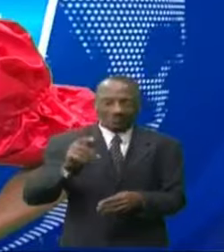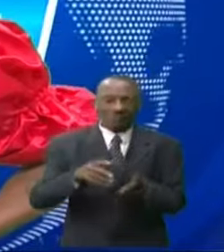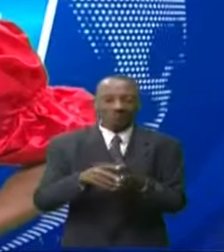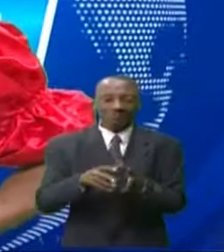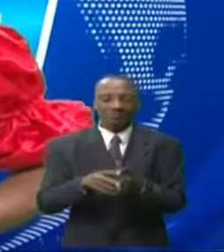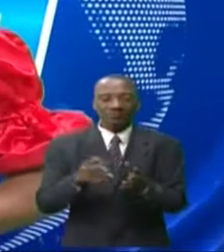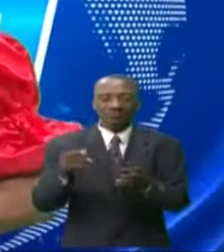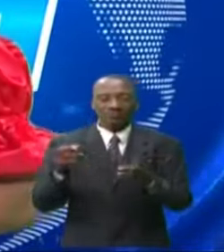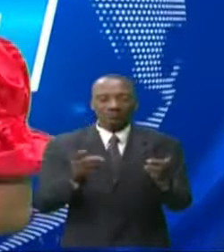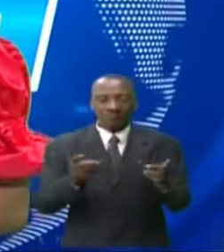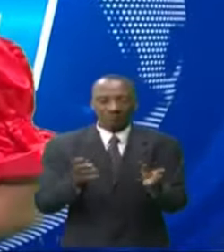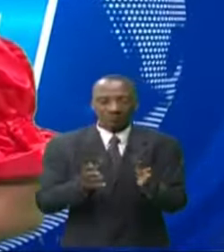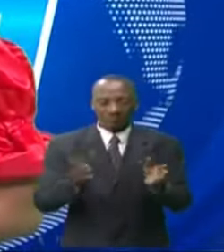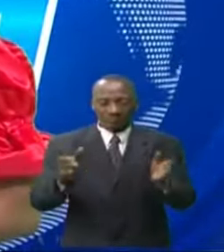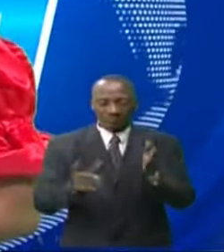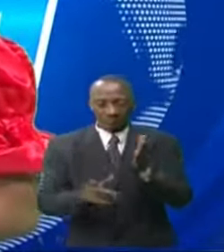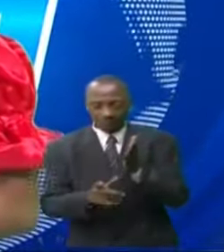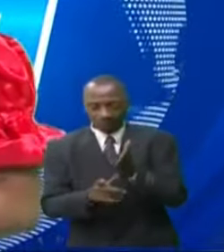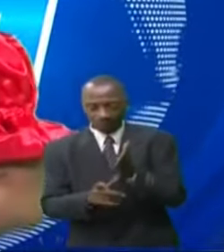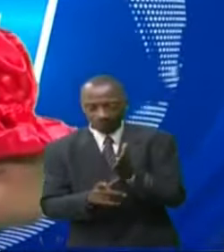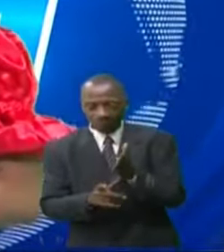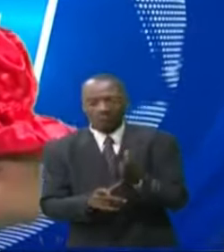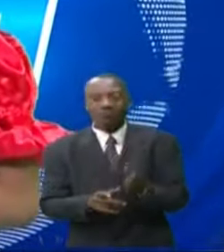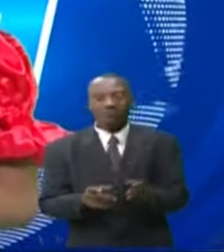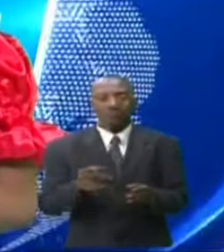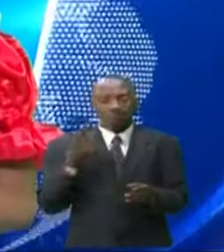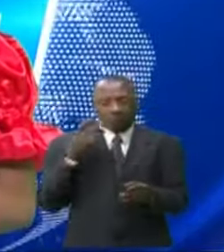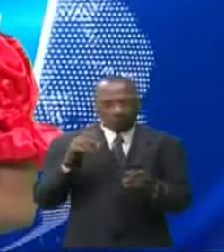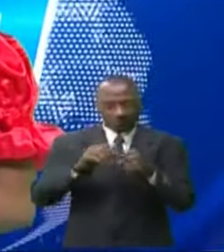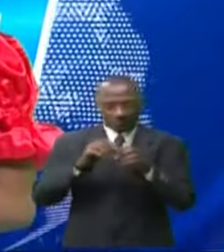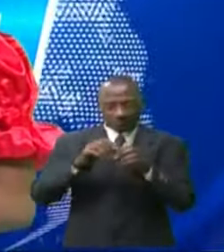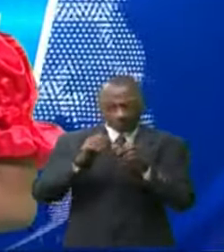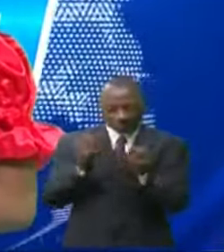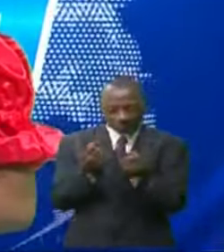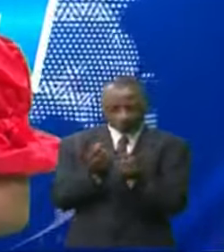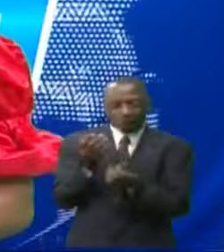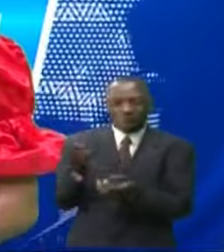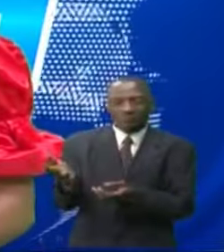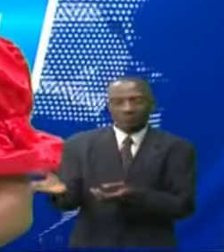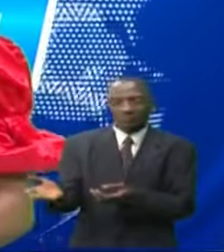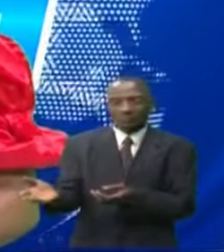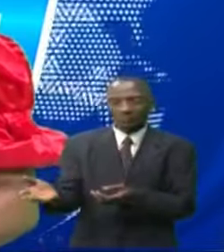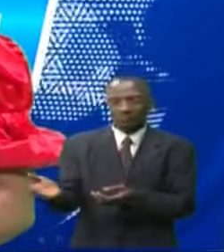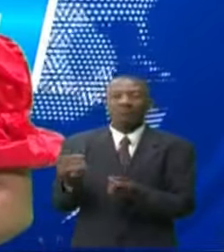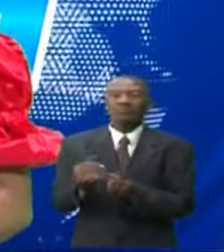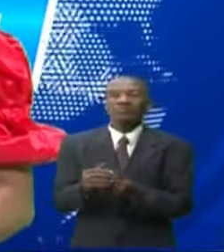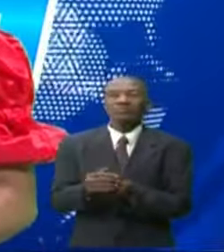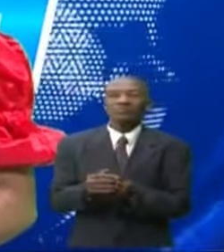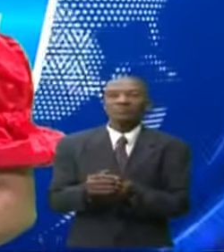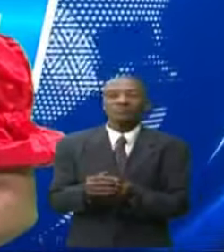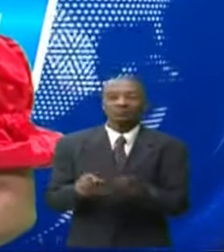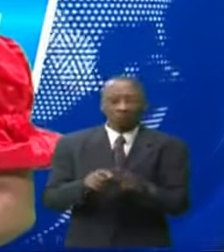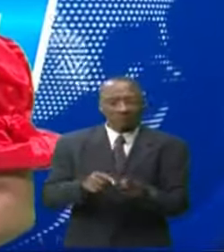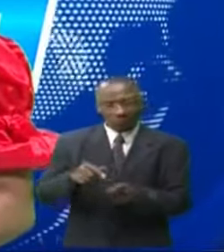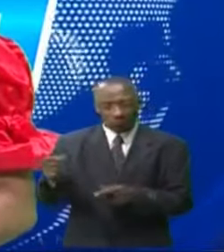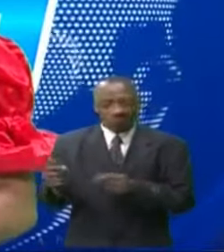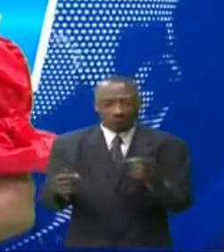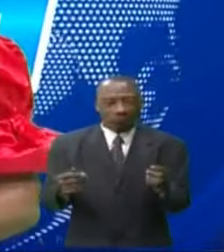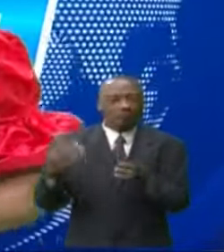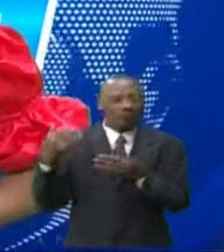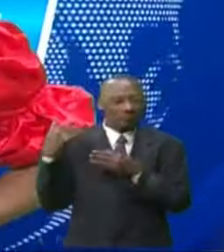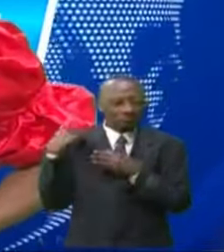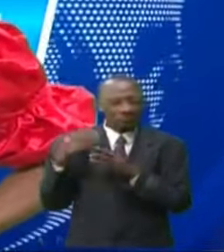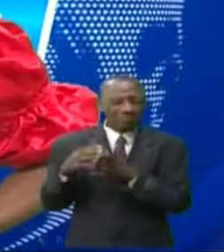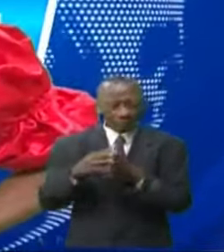adjoint des directeur et chef de services ainsi que du directeur des ressources humaines et services généraux une